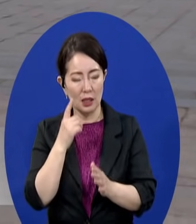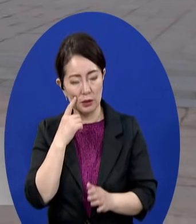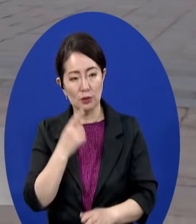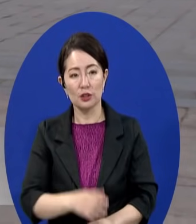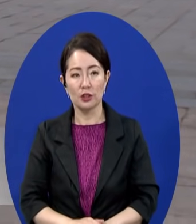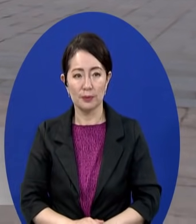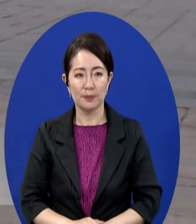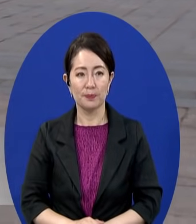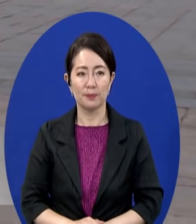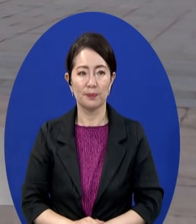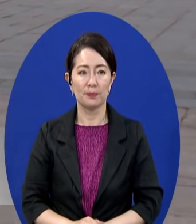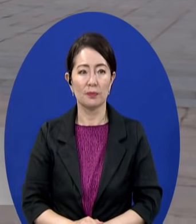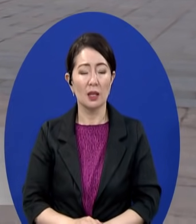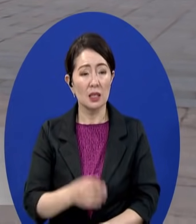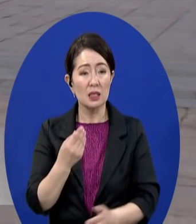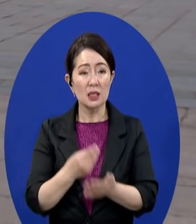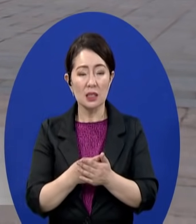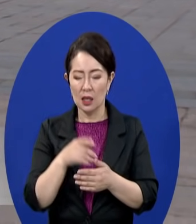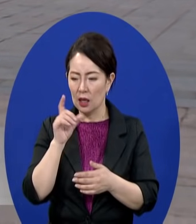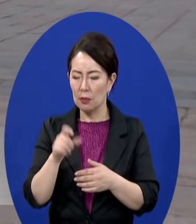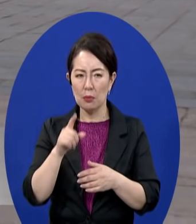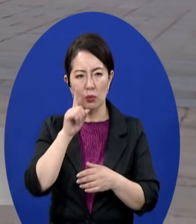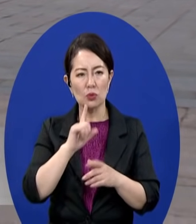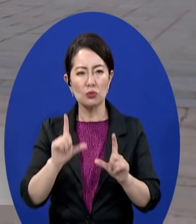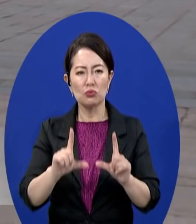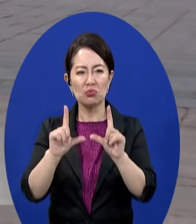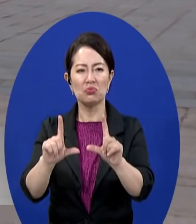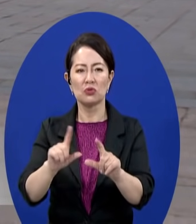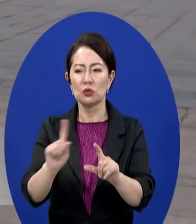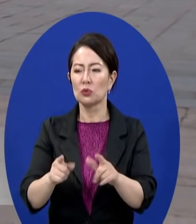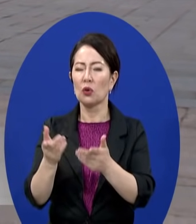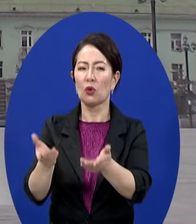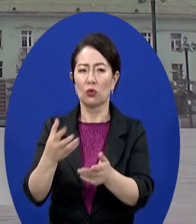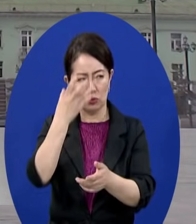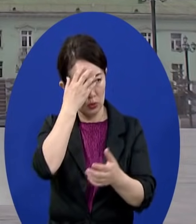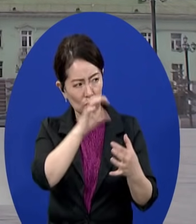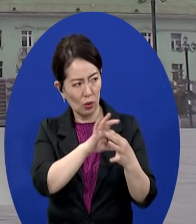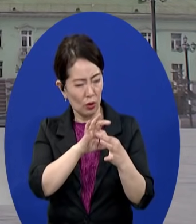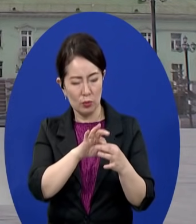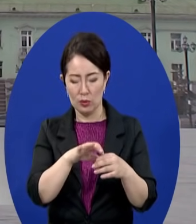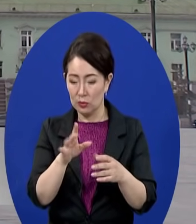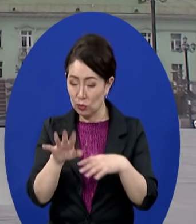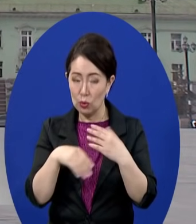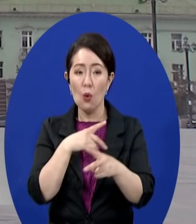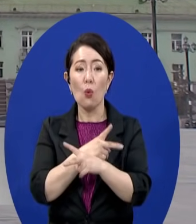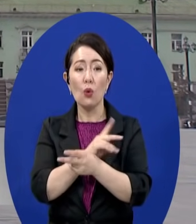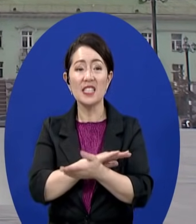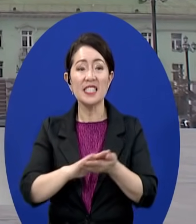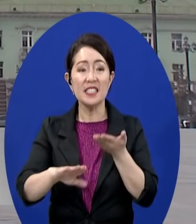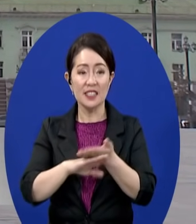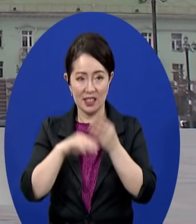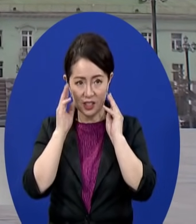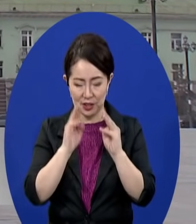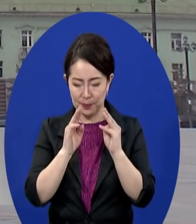байна. Энэ мэт хин дуртай зөвшөөрөл олгодог төрөөс хит хамааралтай зөвшөөрлийн асуудлыг хуулийн шинжилгээр шийдвэрлэнэ. Аль